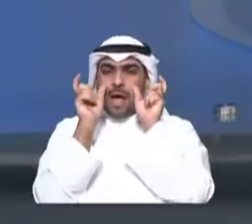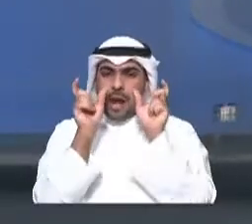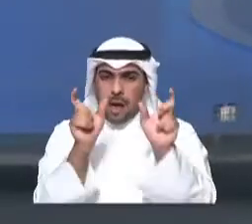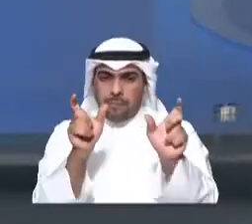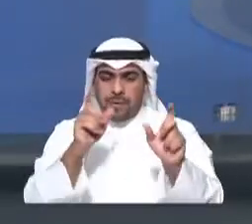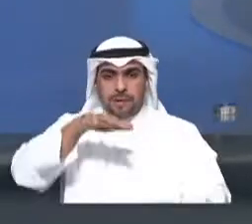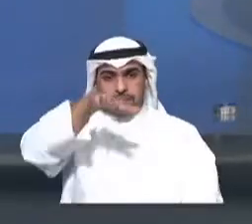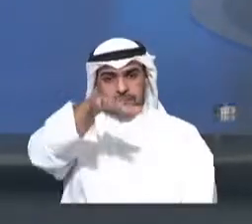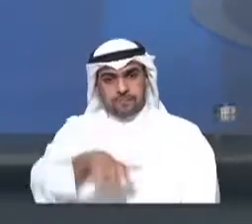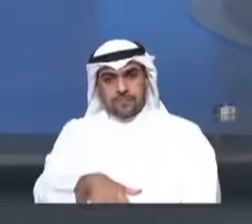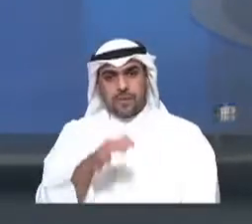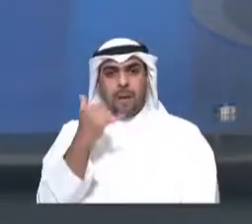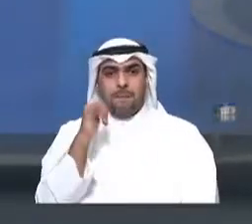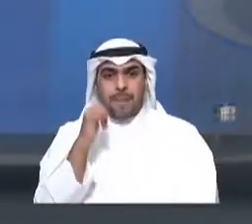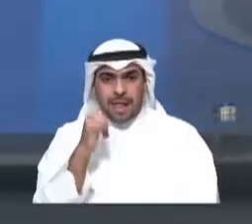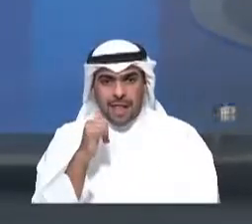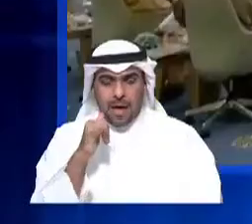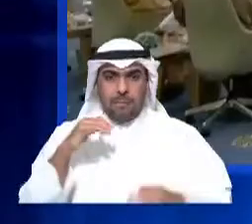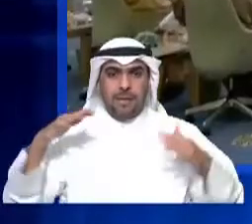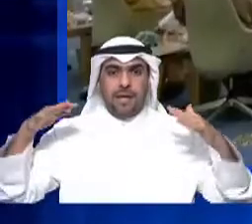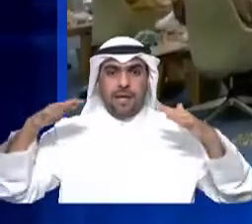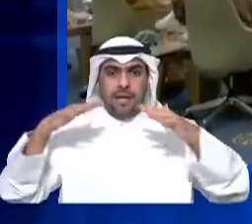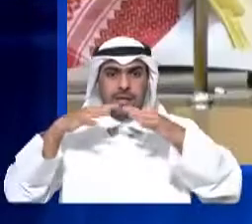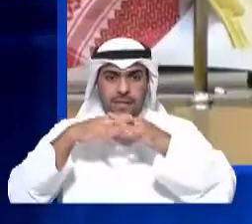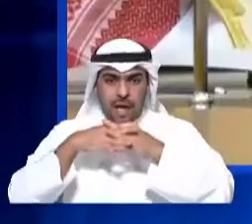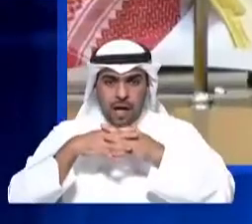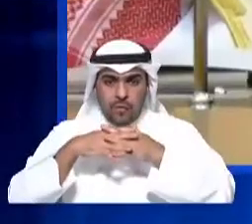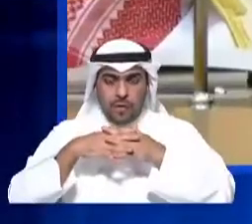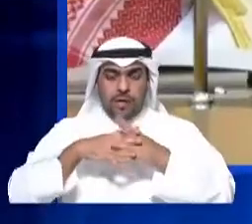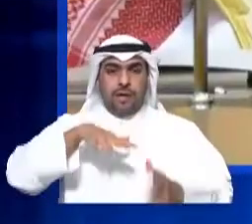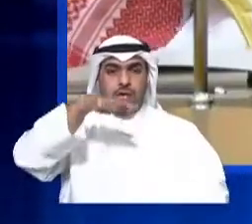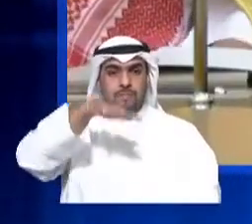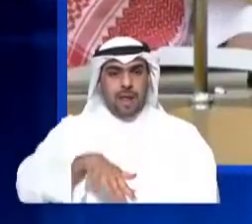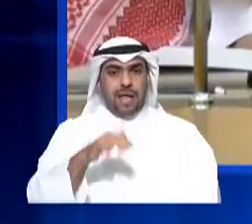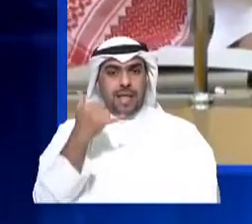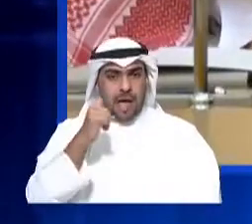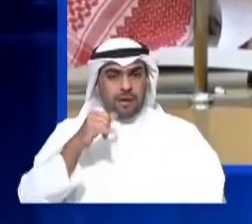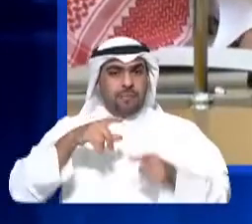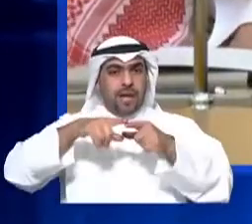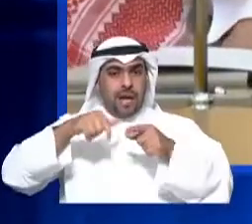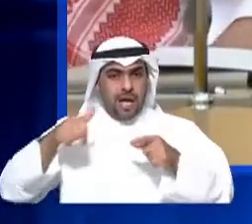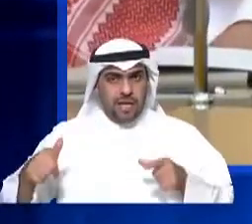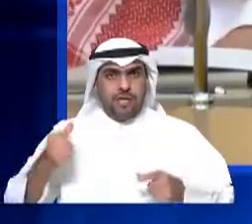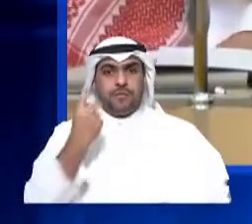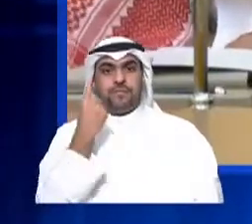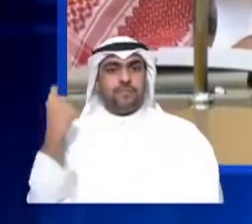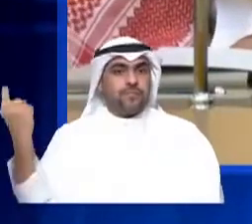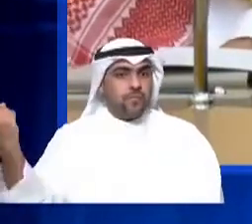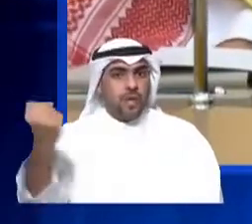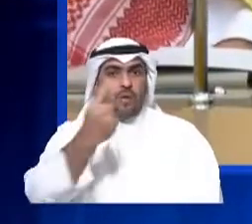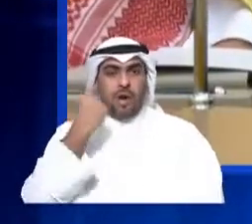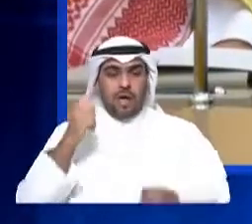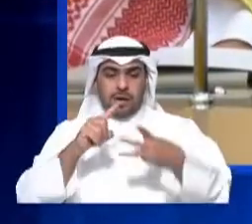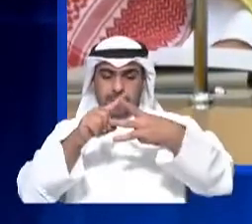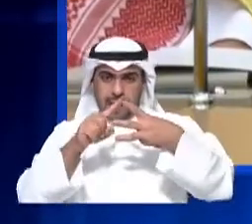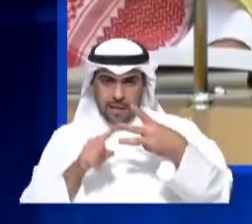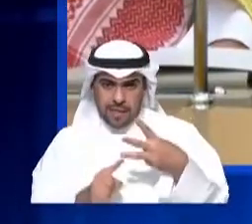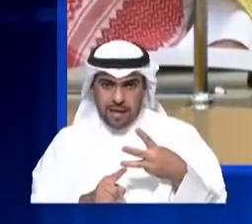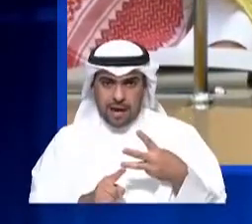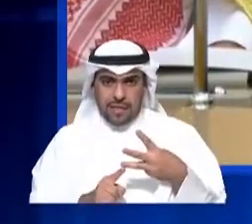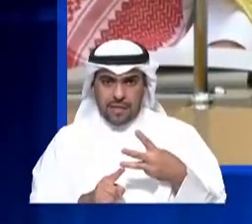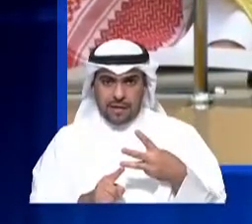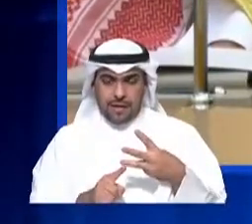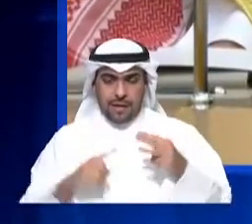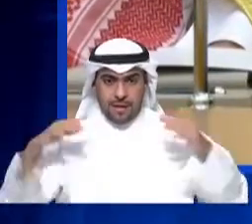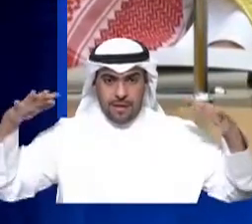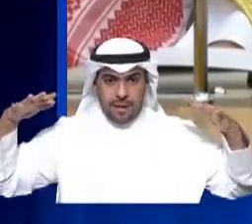البعد الخليجي والبعد العربي والبعد الدولي. وبالتالي بدينا بالخليج بأننا لازم نعمل مع بعض ونشترك مع